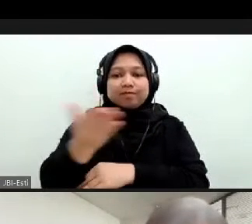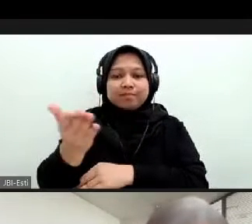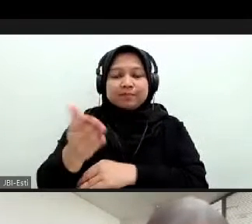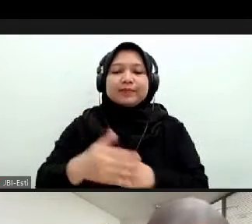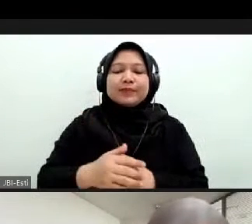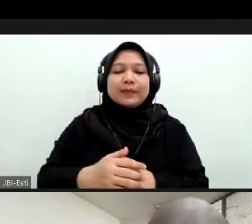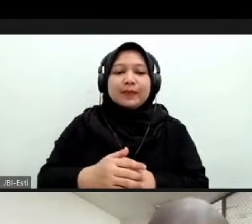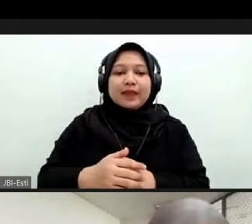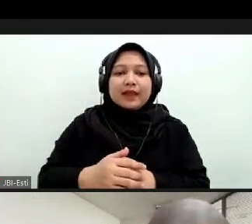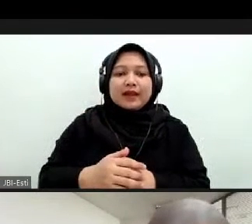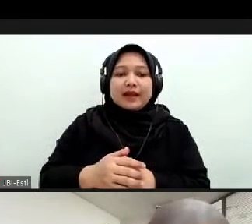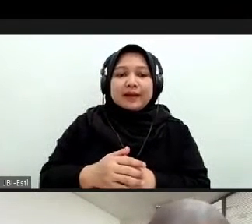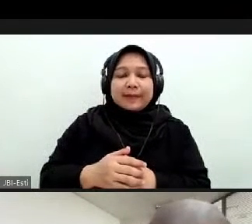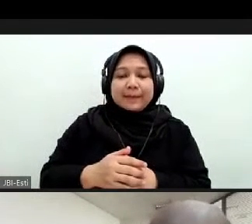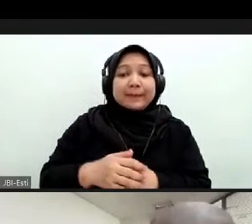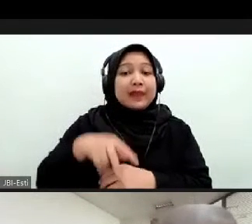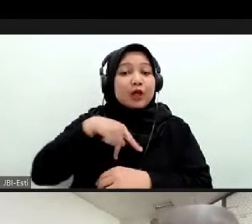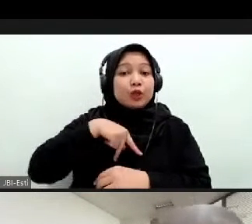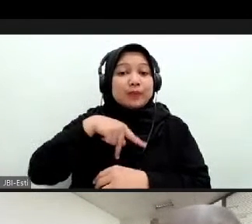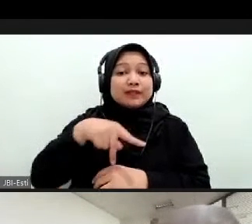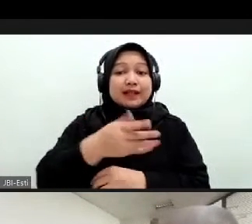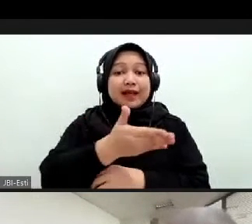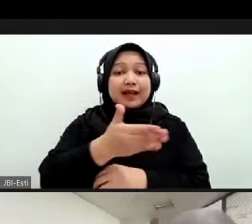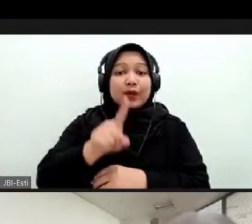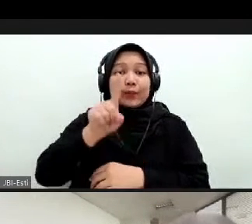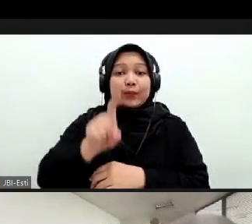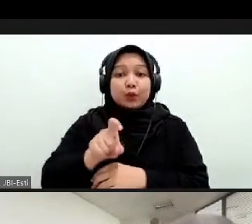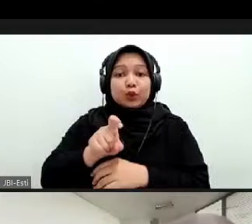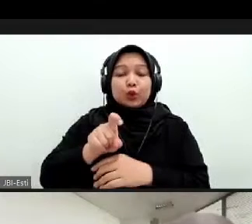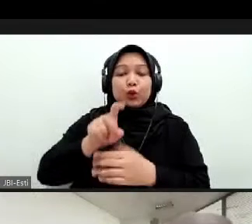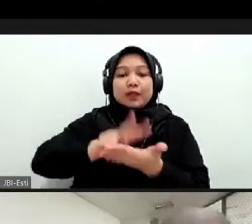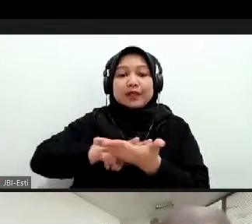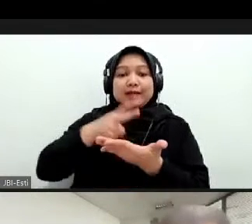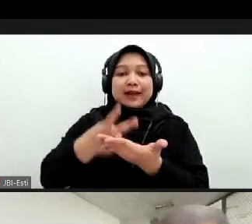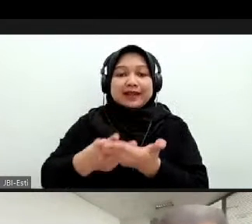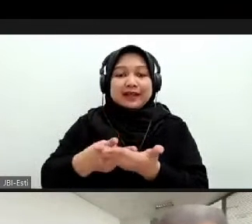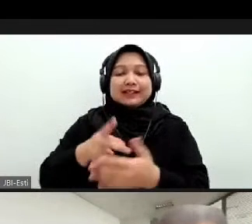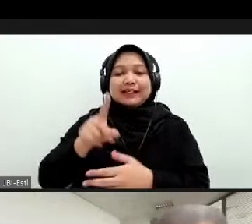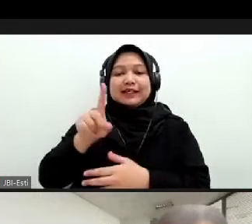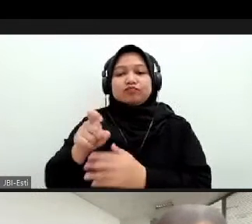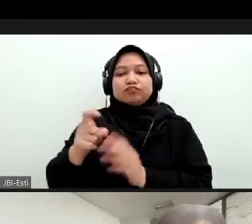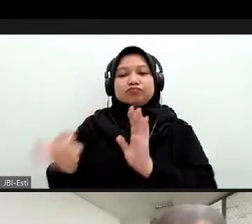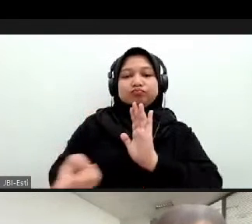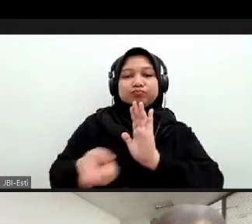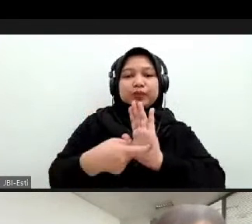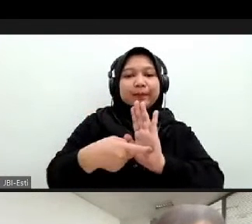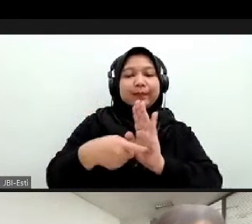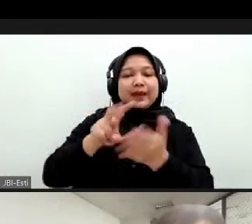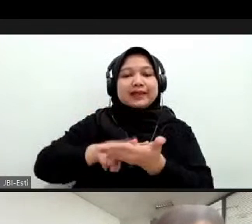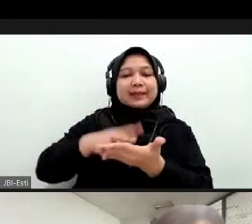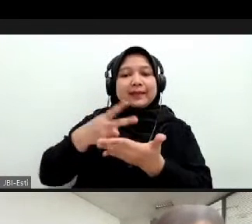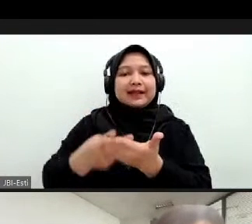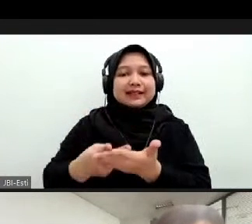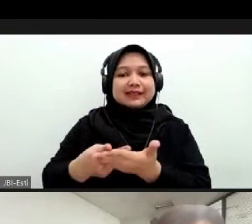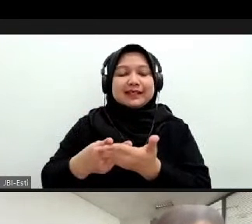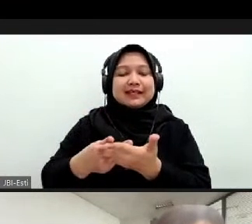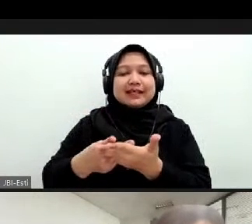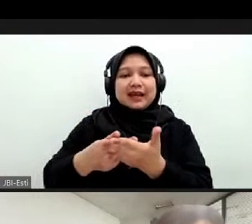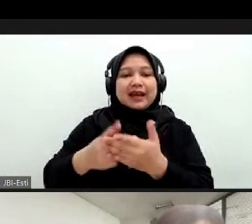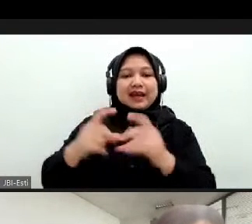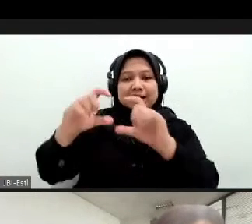yang membutuhkan interpretasi, dipersilakan untuk menyalakan fitur interpretasi yang dapat ditemukan pada kolom bawah pada layar Zoom